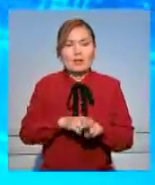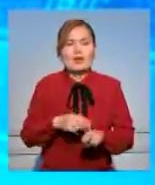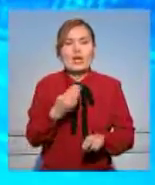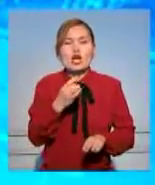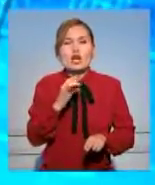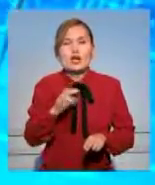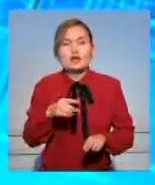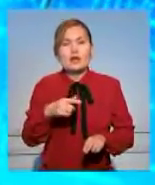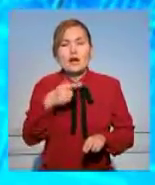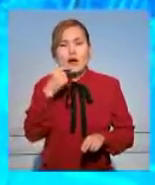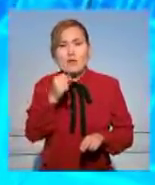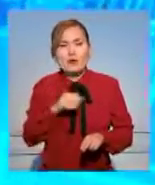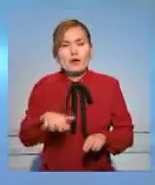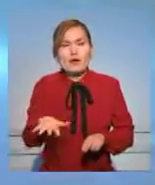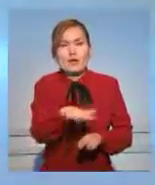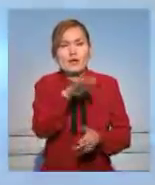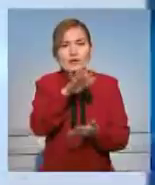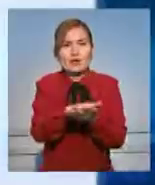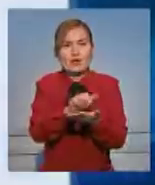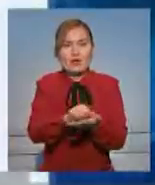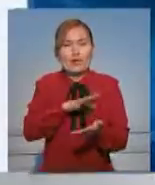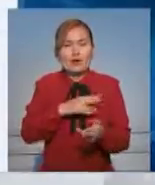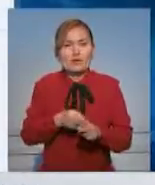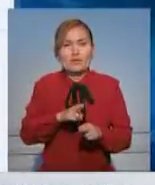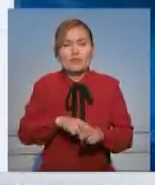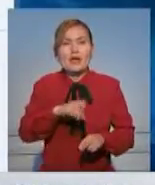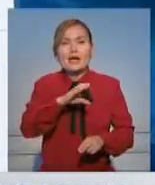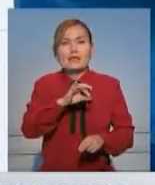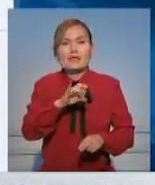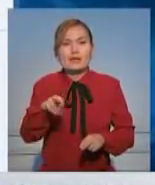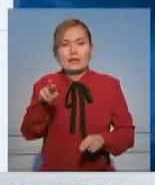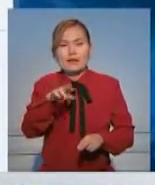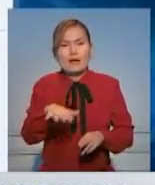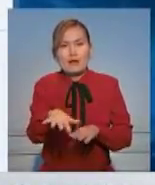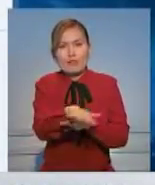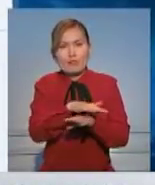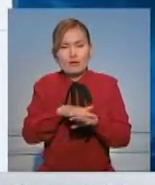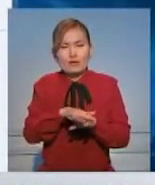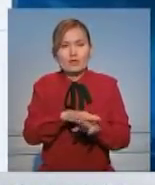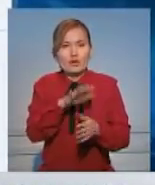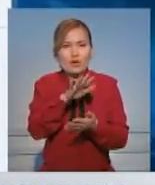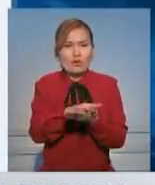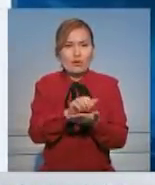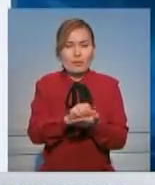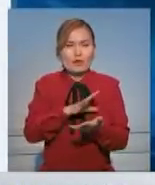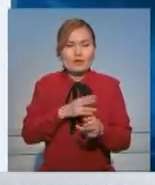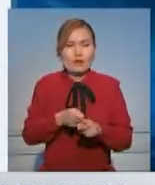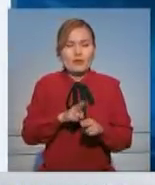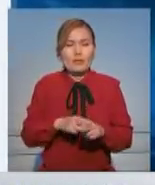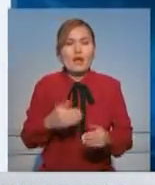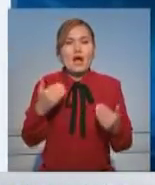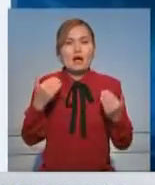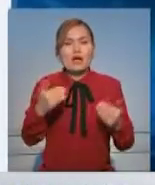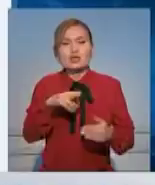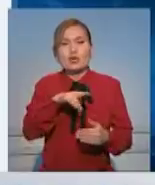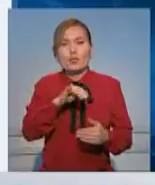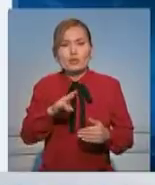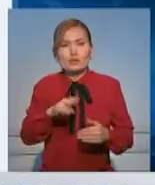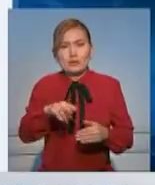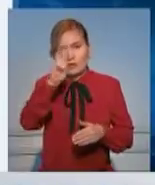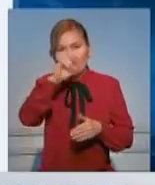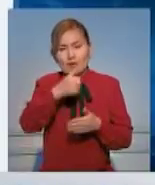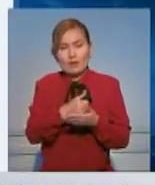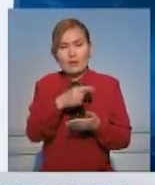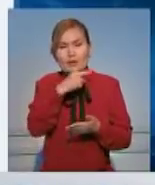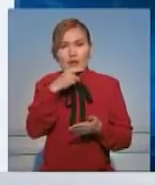базасын атқылағанда ресми Дамаск химиялық қару қолданды деген жалған ақпарат таратты. Енді міне Думаға қатысты дәл сол